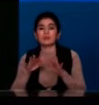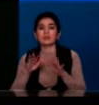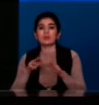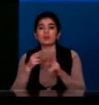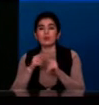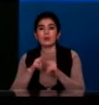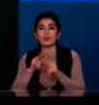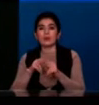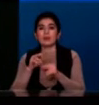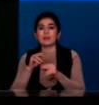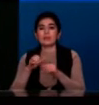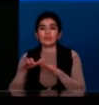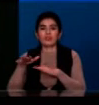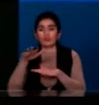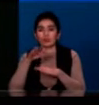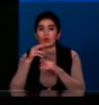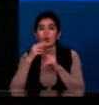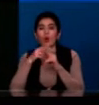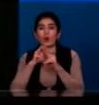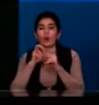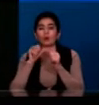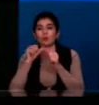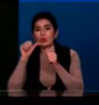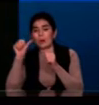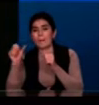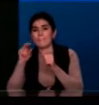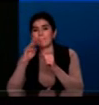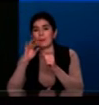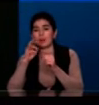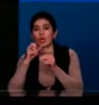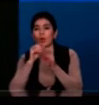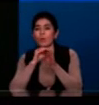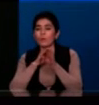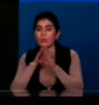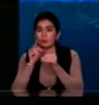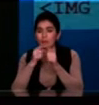находится в директориях, в подпапках, тогда полное имя.